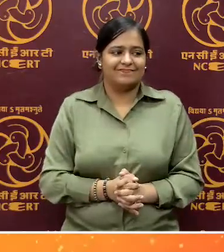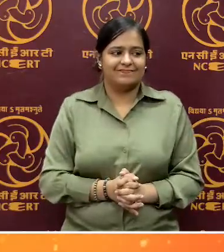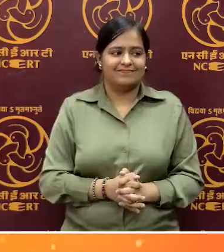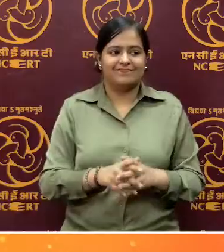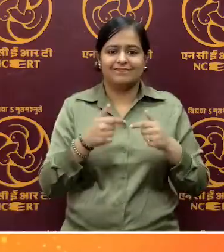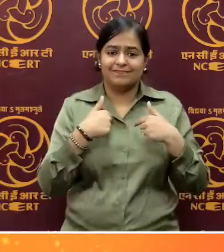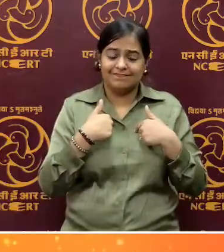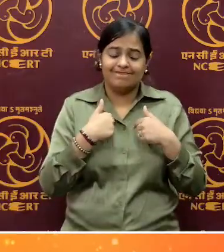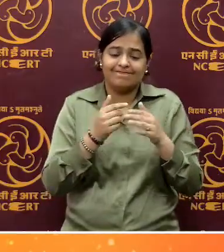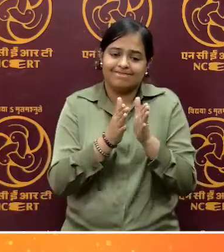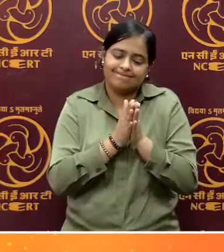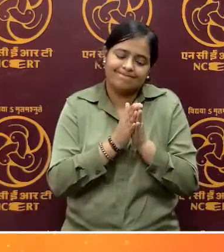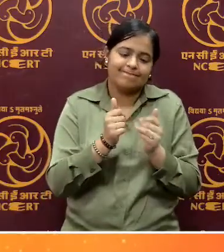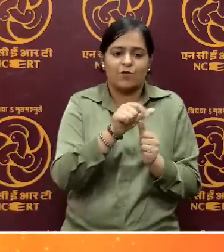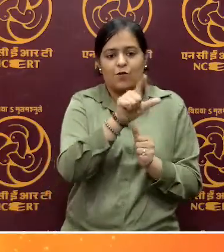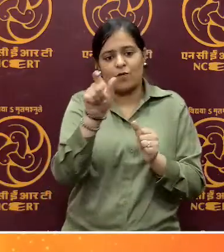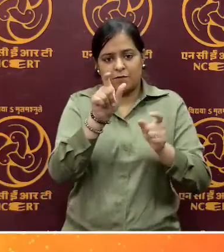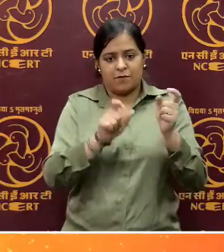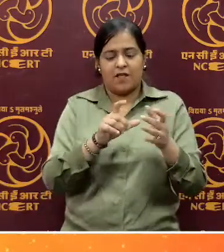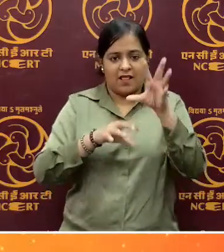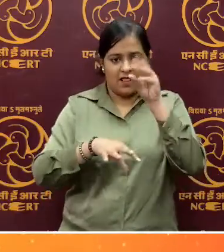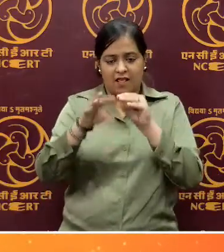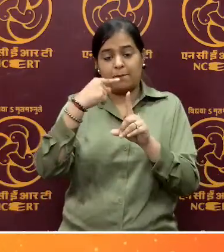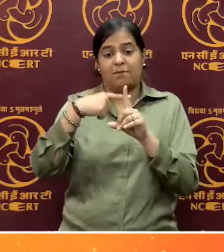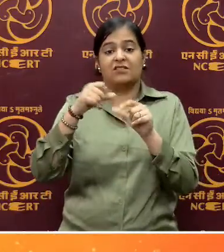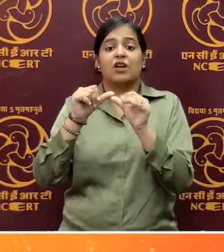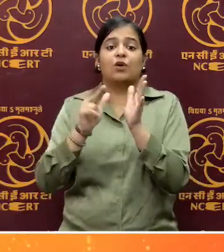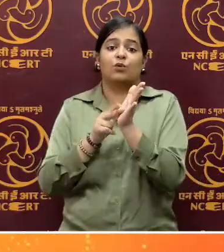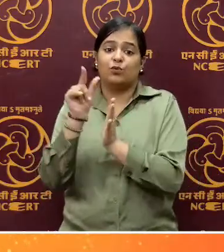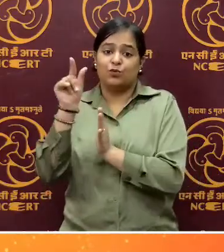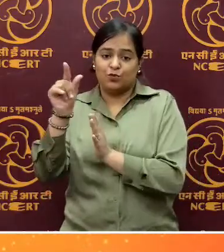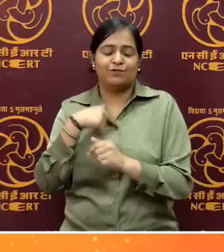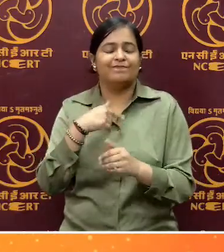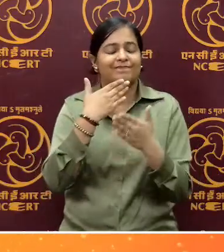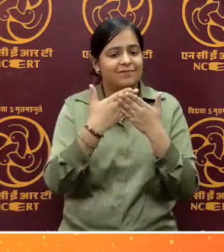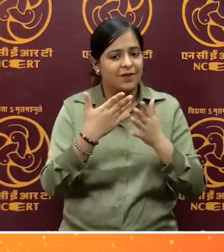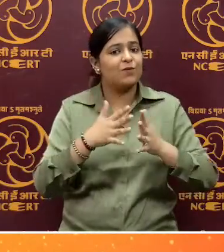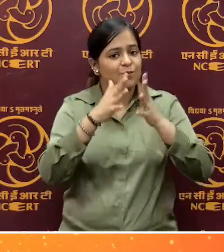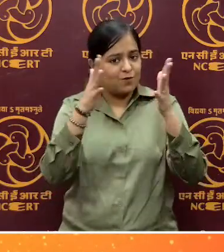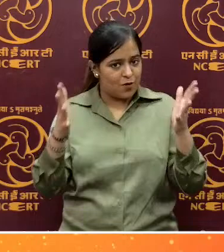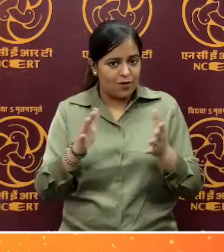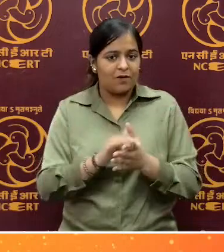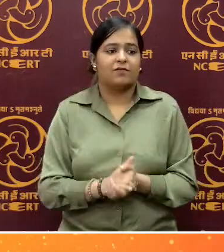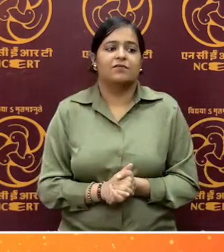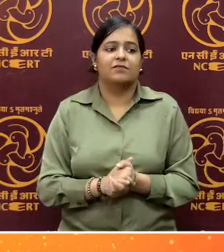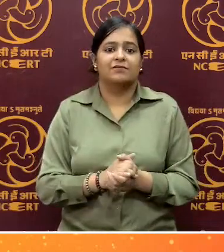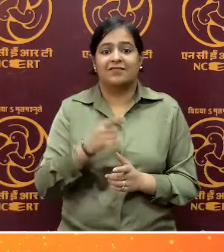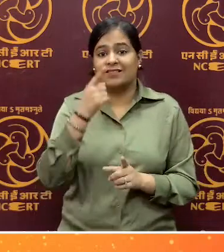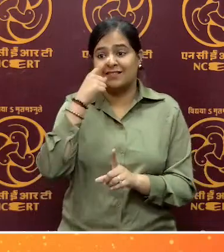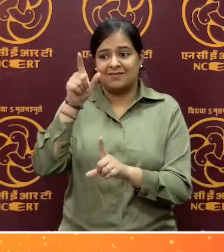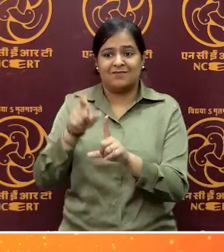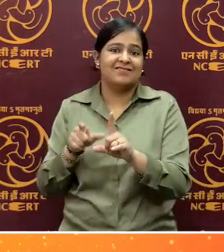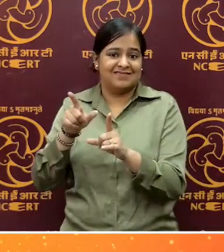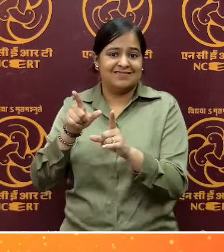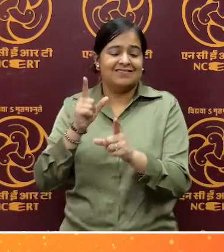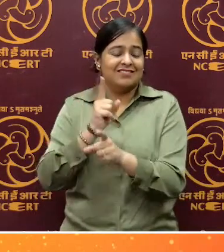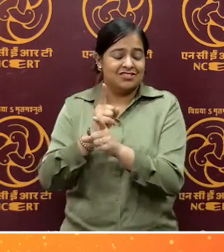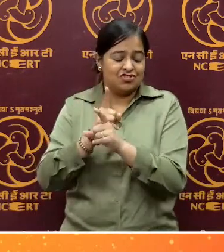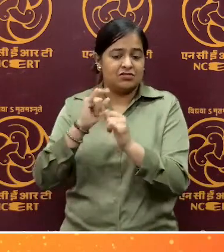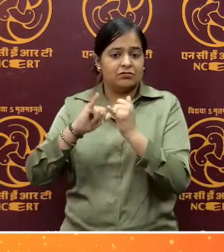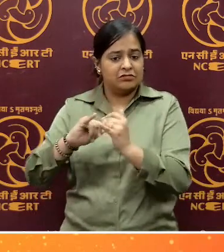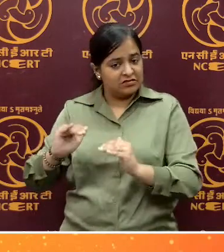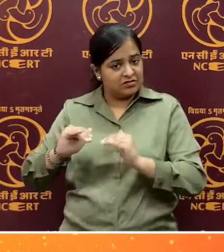all my learners and Anuji आपको भी. Thank you so much ma'am. Ma'am is senior PGT mathematics in